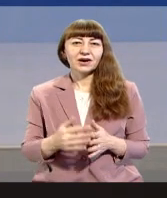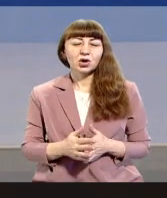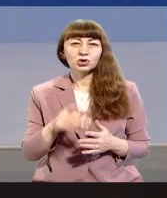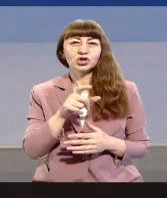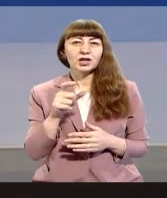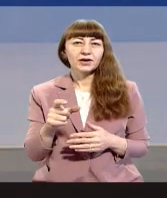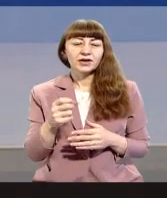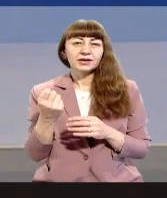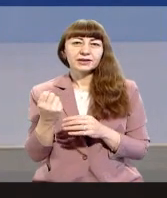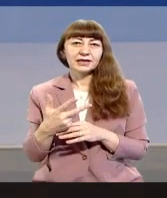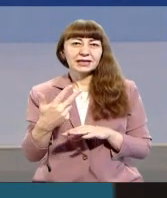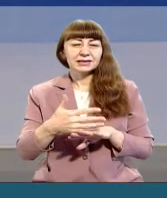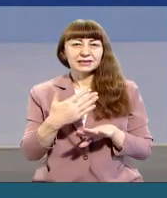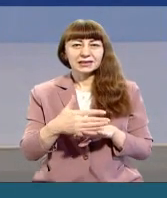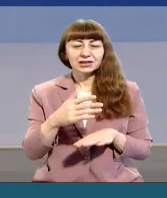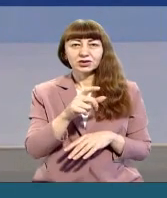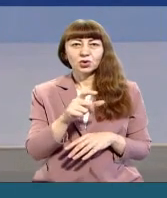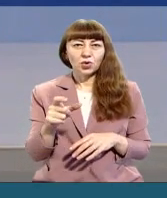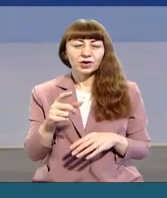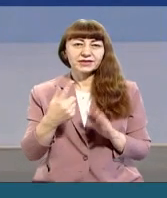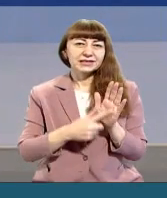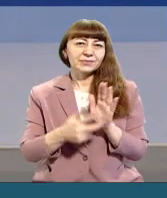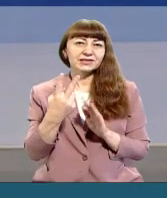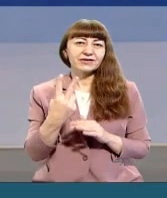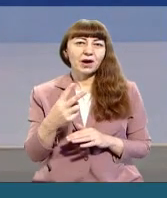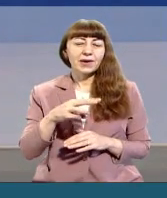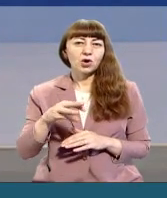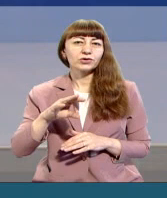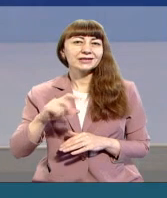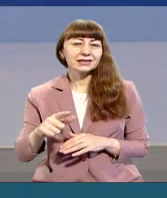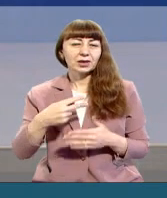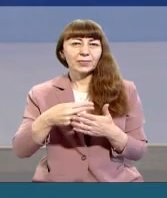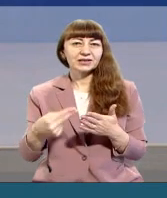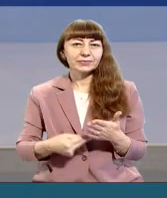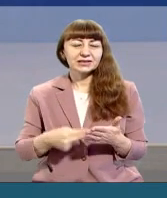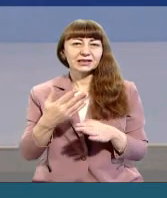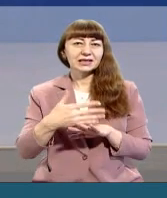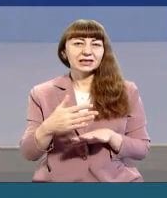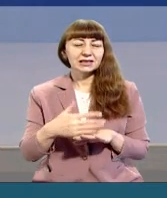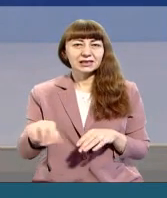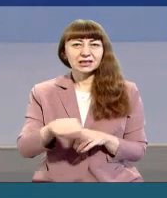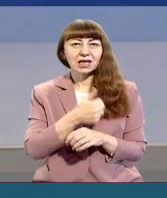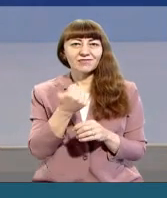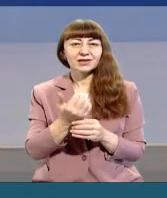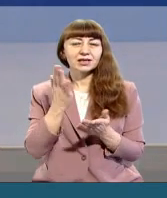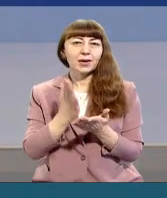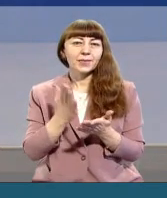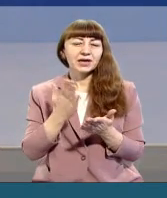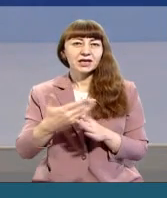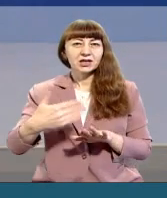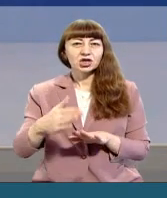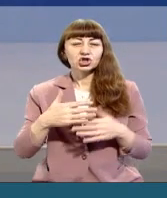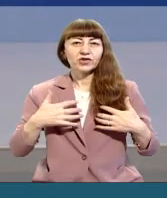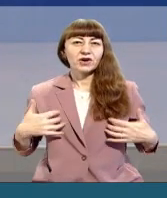теңгеге несие мақұлданып берілді. Несиелеудің негізгі бағыты мал шаруашылығы. Ауыл-аманаты бағдарламасы бойынша несиелендіру аясында